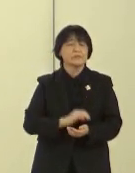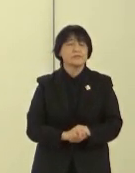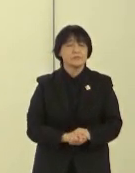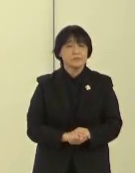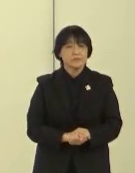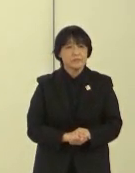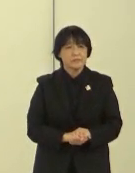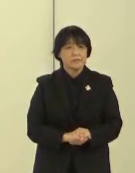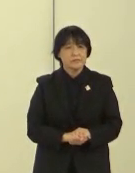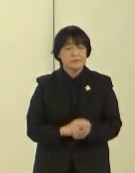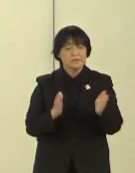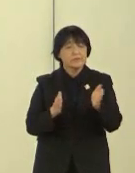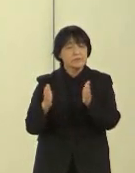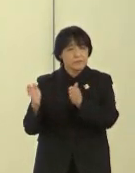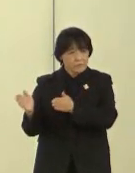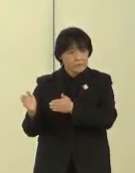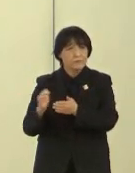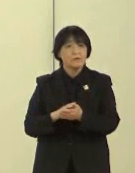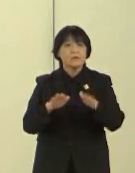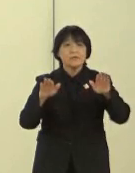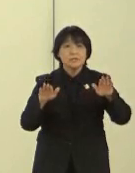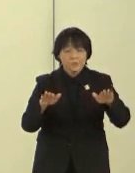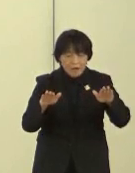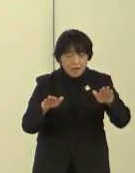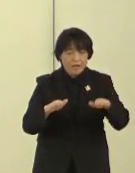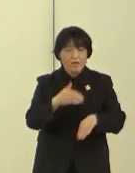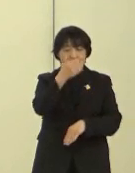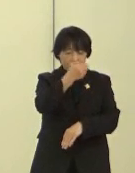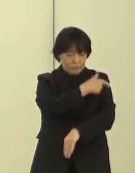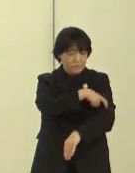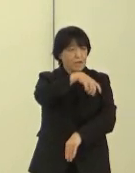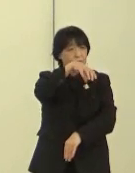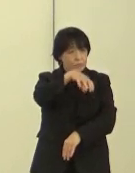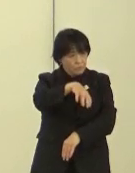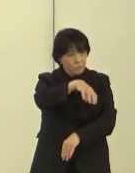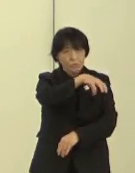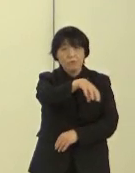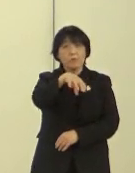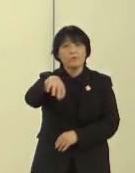して今区役所等にですね、